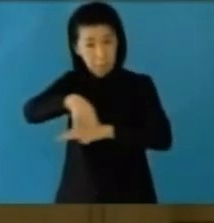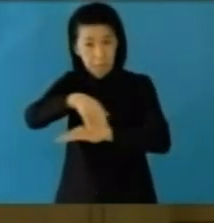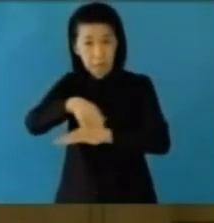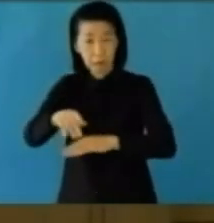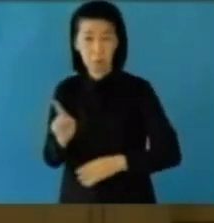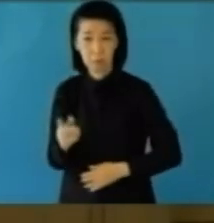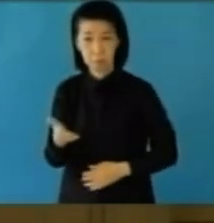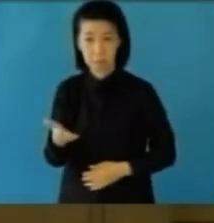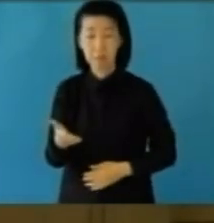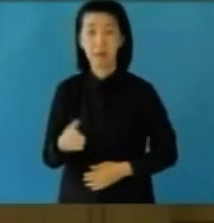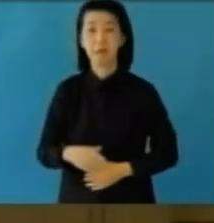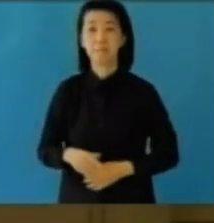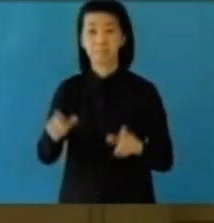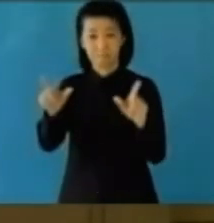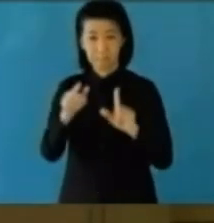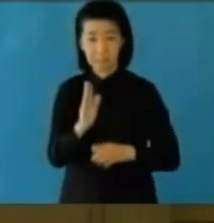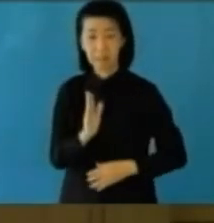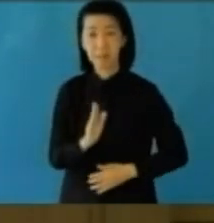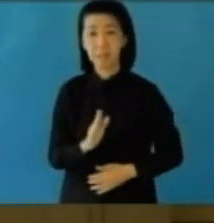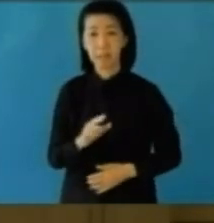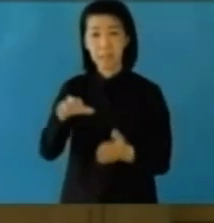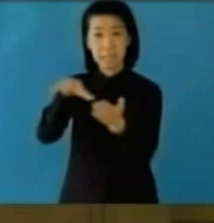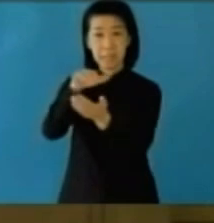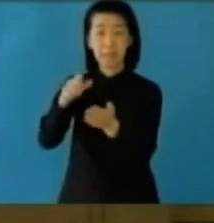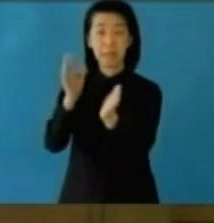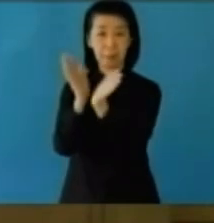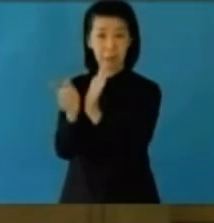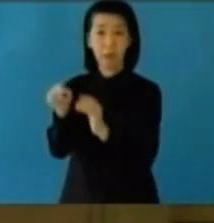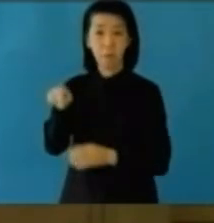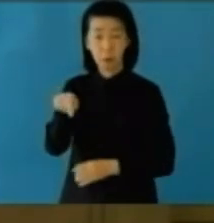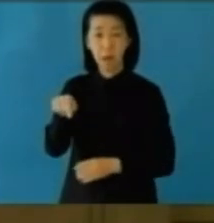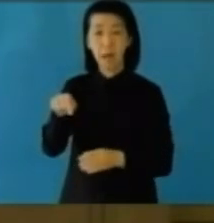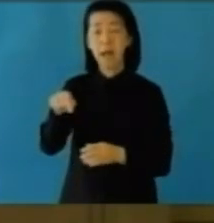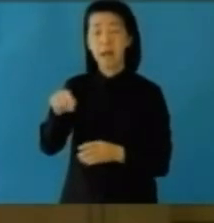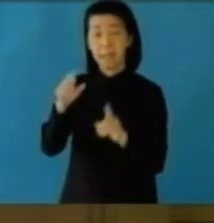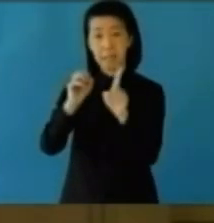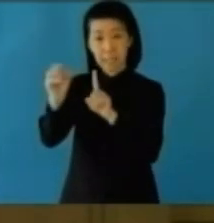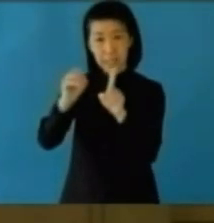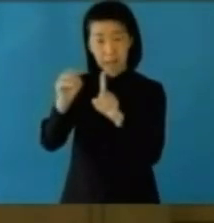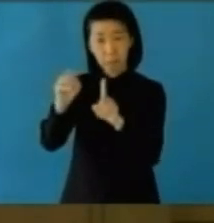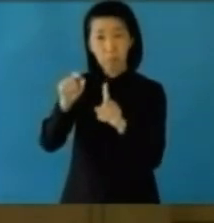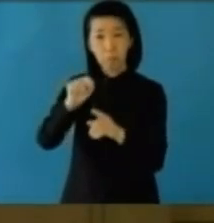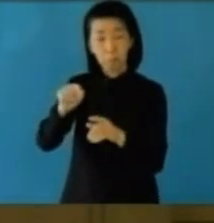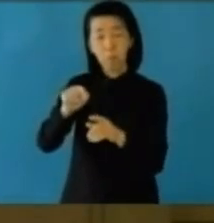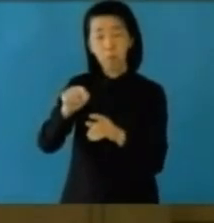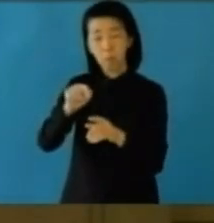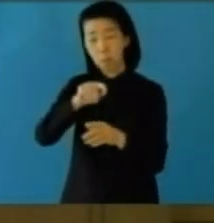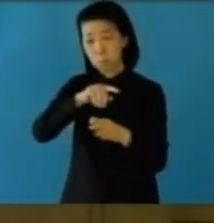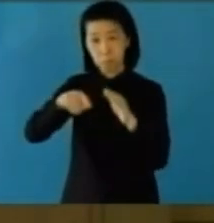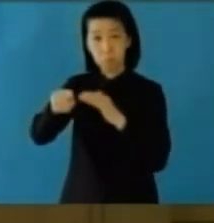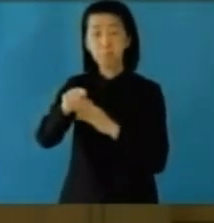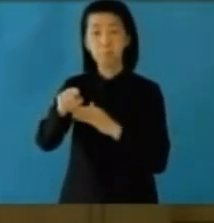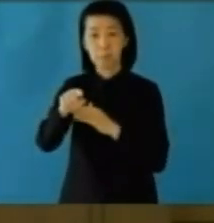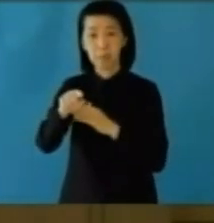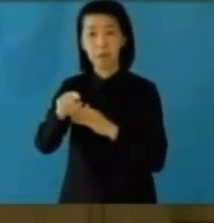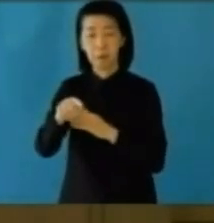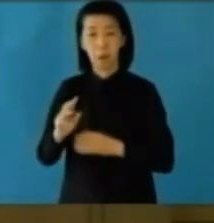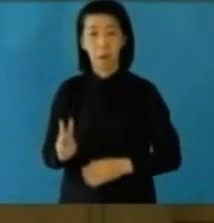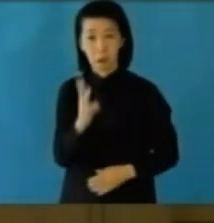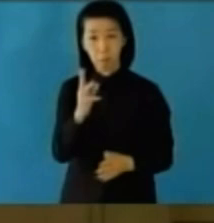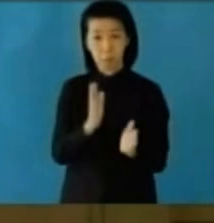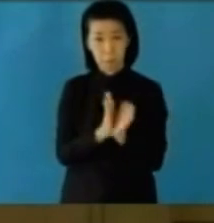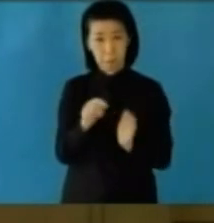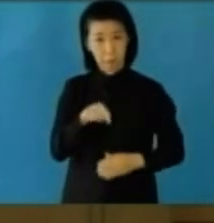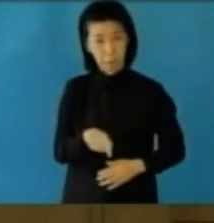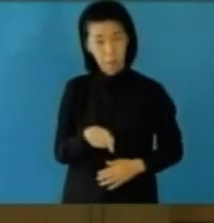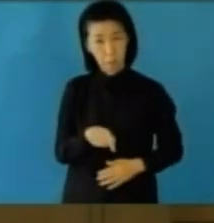のか、お答えください。また、埼玉県は世の中のデジタル化の流れをいち早く取り入れてますが、本県でのですね、この企業誘致に